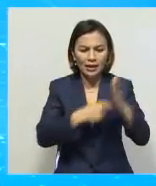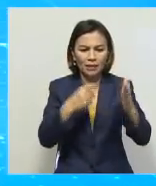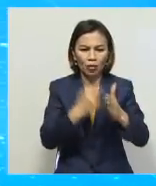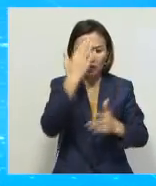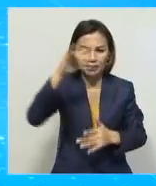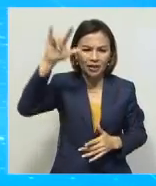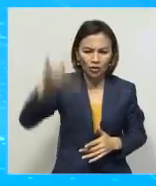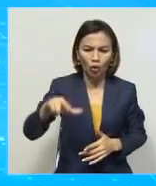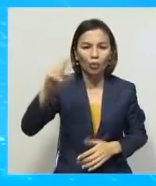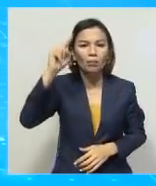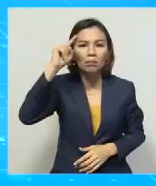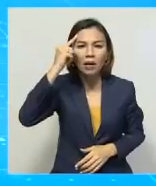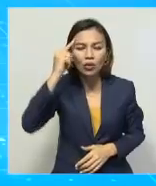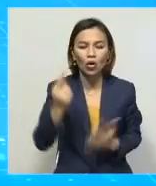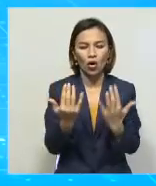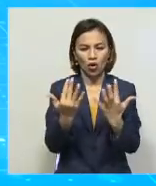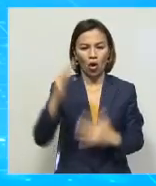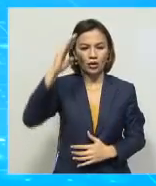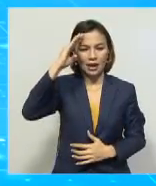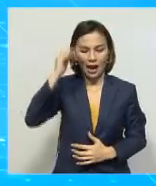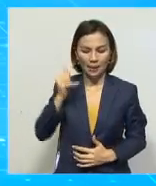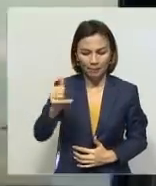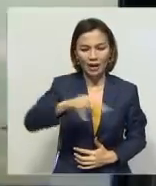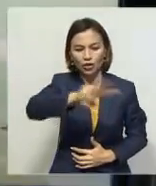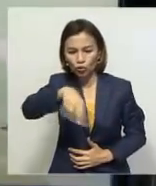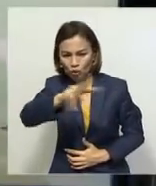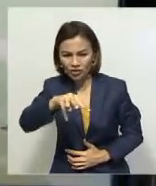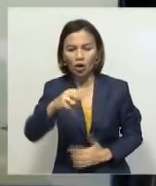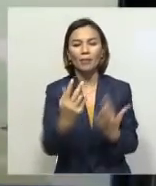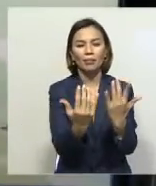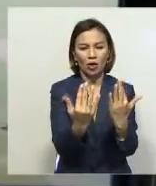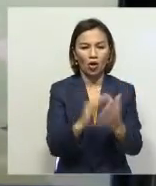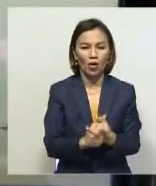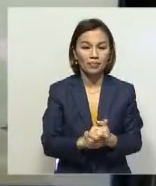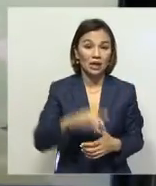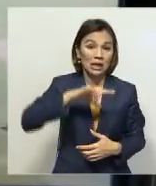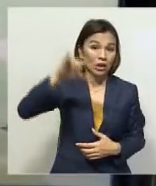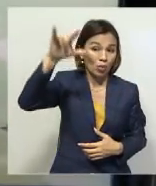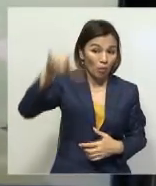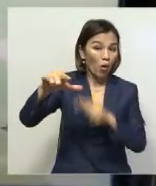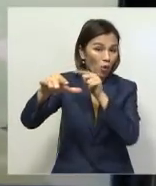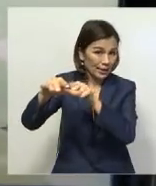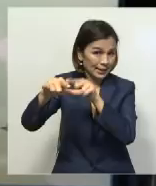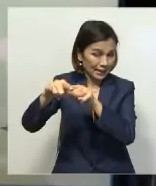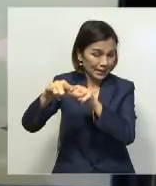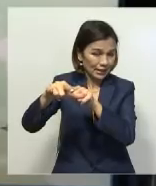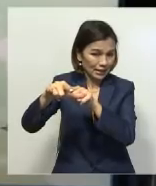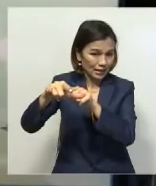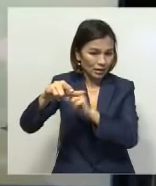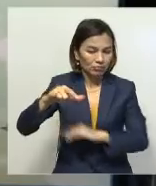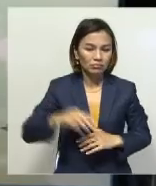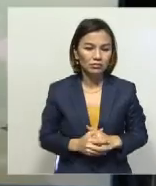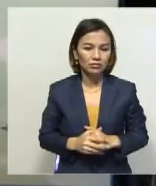ตุข้อเท็จจริงซึ่งก็ต้องรอให้ทางทหารเนี่ยเข้าไปในพื้นที่ได้ก่อนค่ะ สำหรับเครื่องบินลาดตระเวนดังกล่าวนะครับทางกองกำลังนเรศ